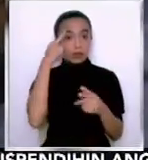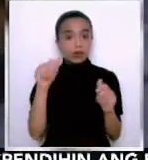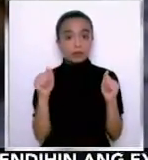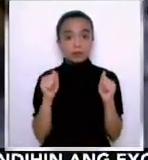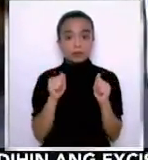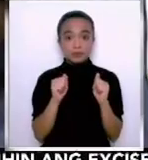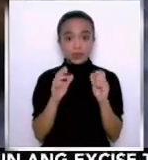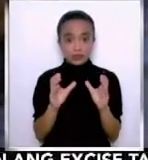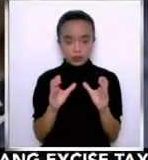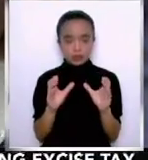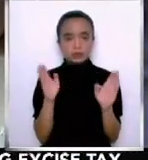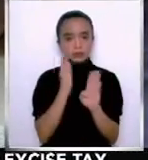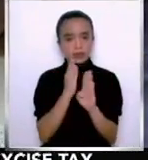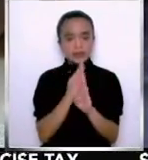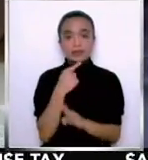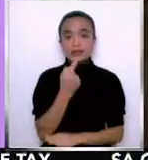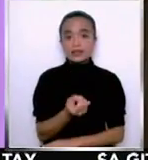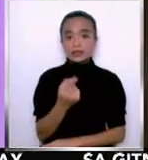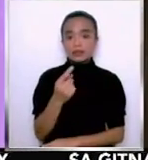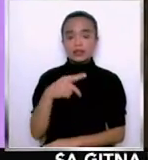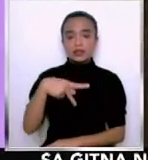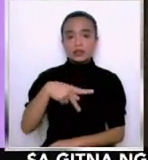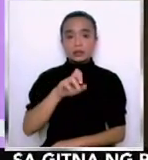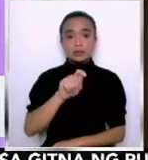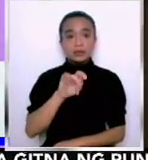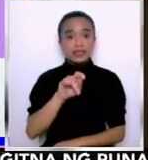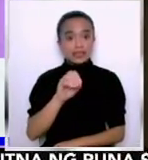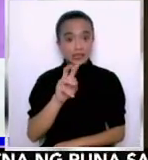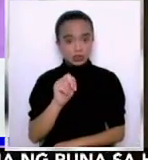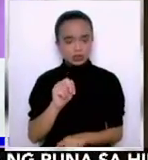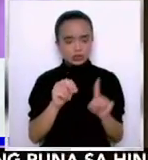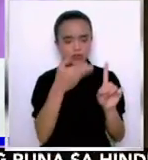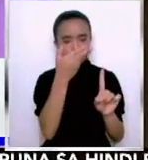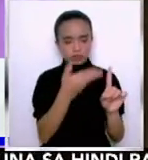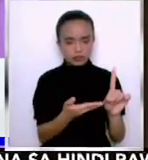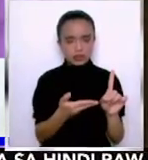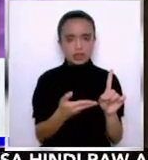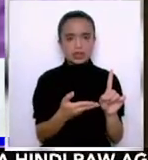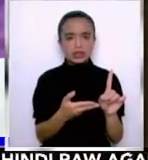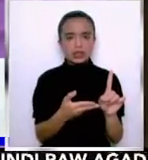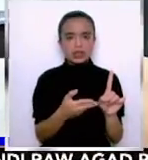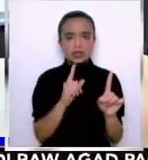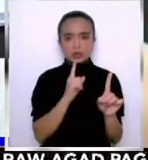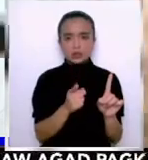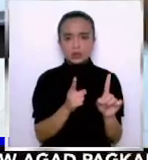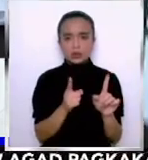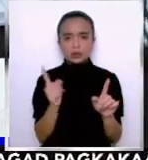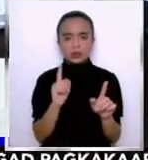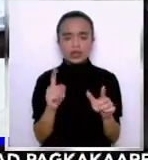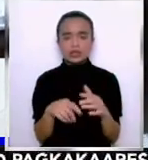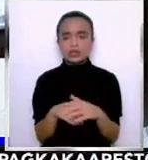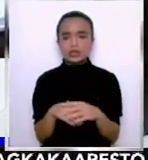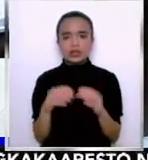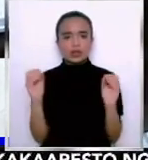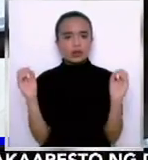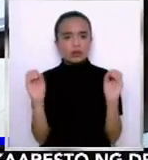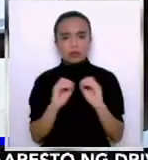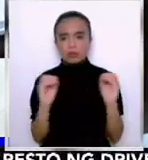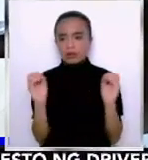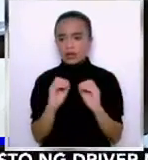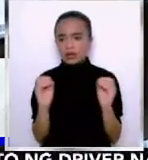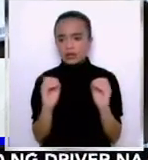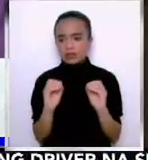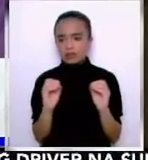mga petitioner na samahang transport operators ng Pilipinas o STOP, nasasagad na sila sa halos walang prenong pagtataas ng presyo ng